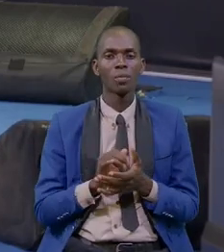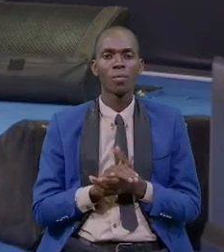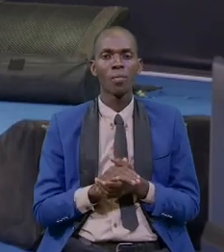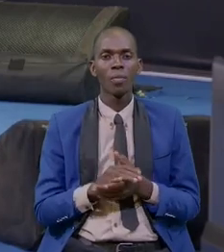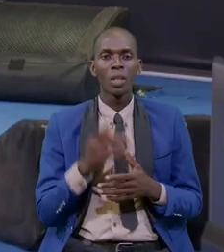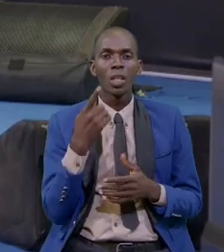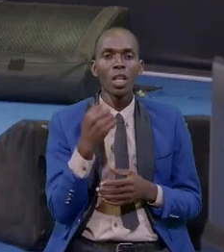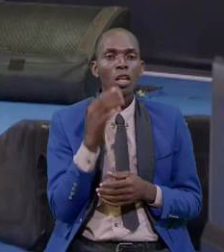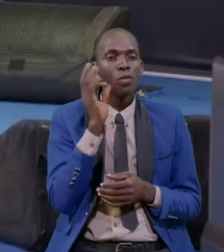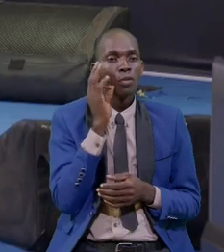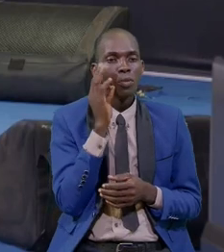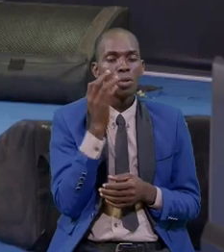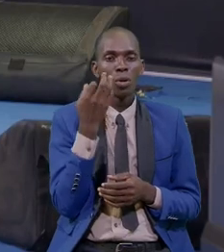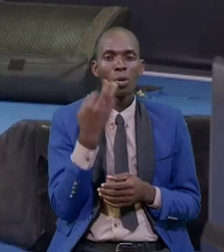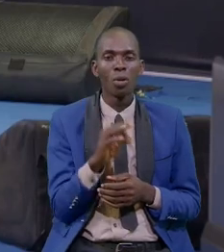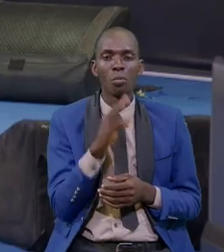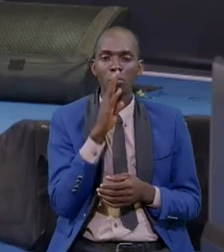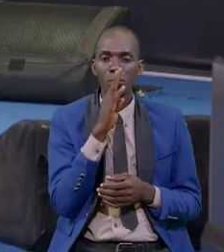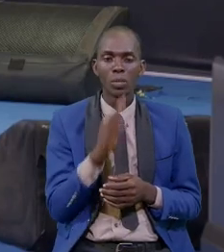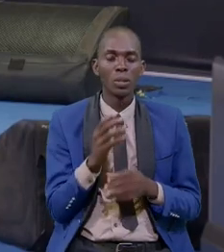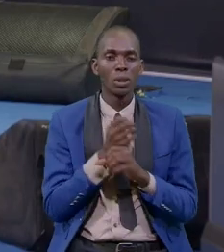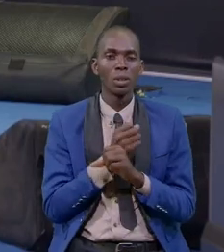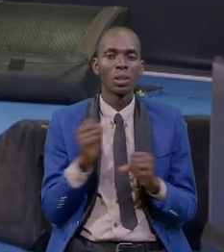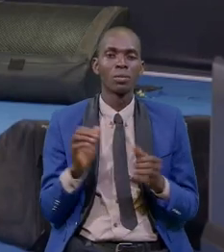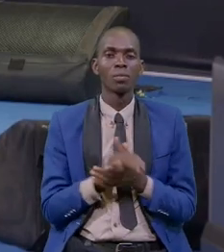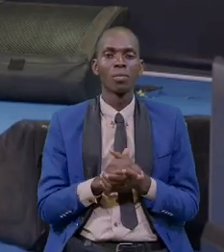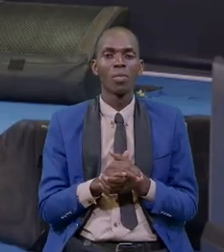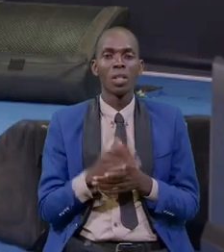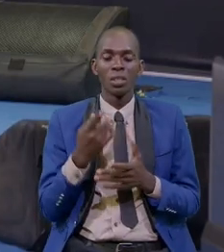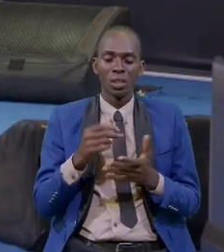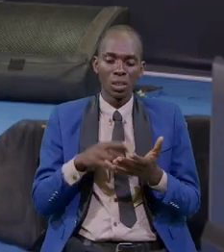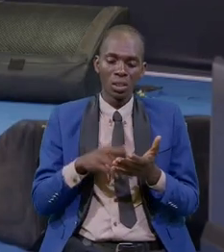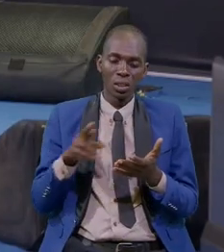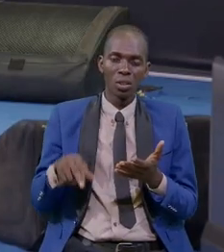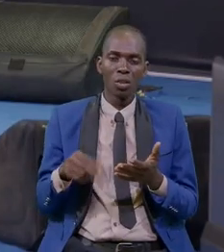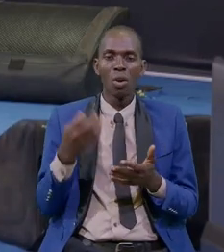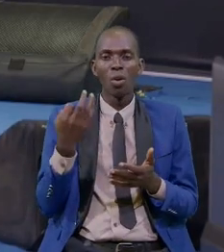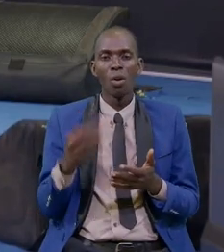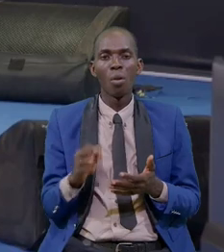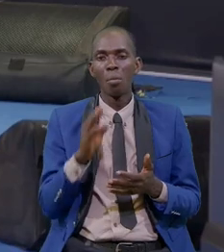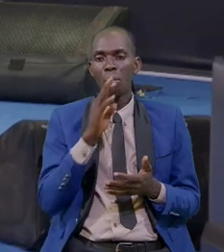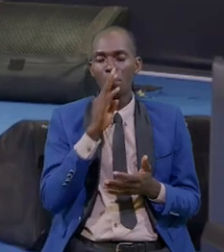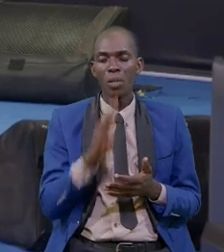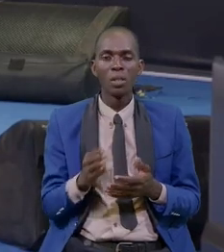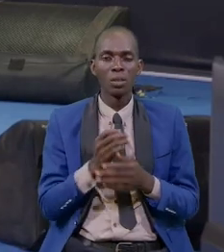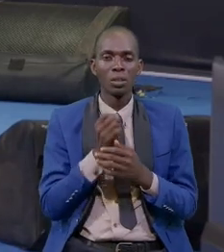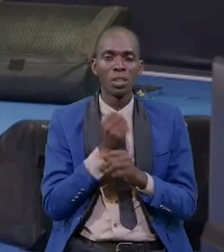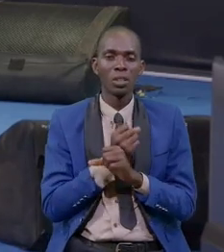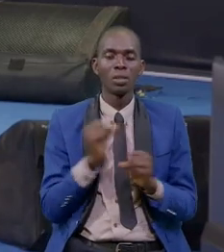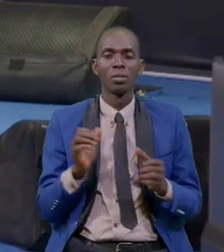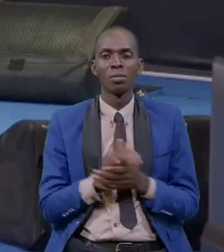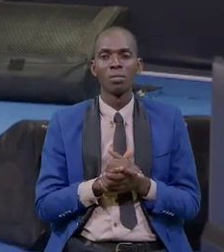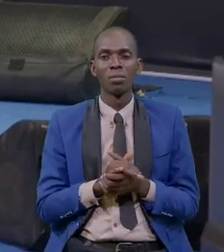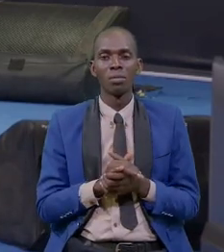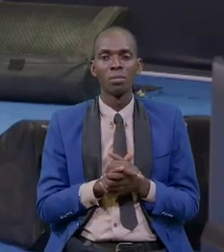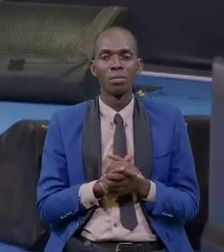les nés de nouveau. Le fruit de la nouvelle naissance, là, montrez-moi ça. Le résultat d'être né de nouveau. Le résultat